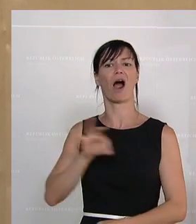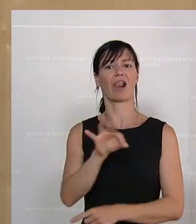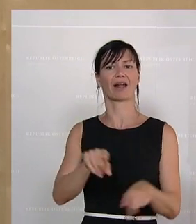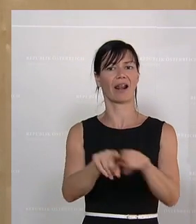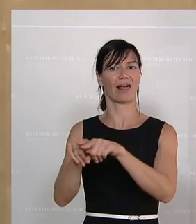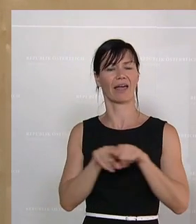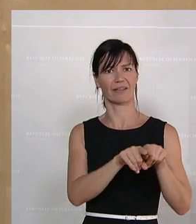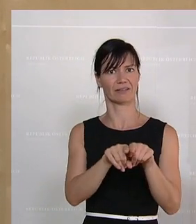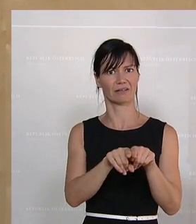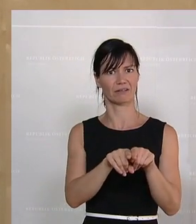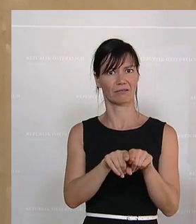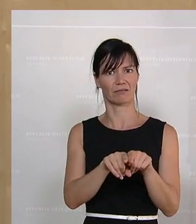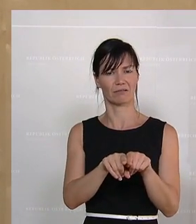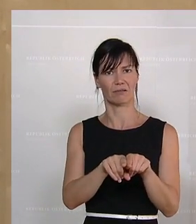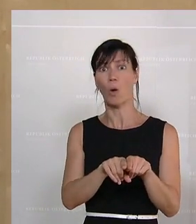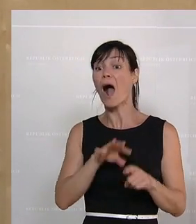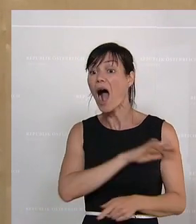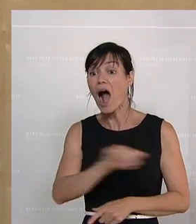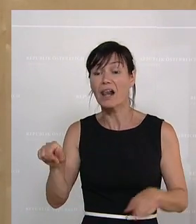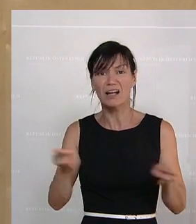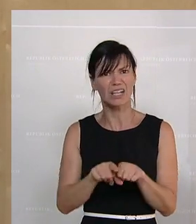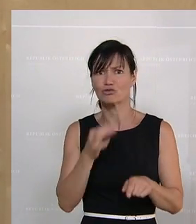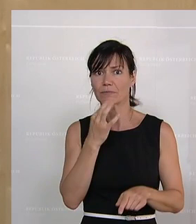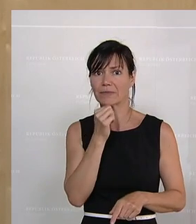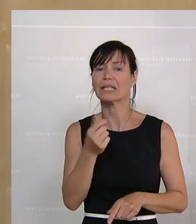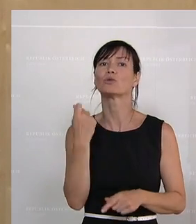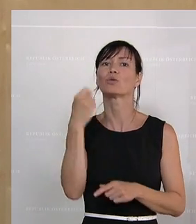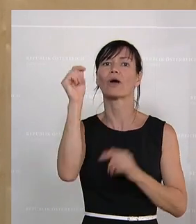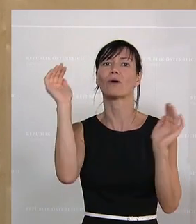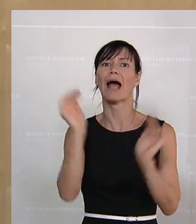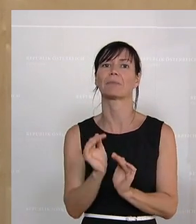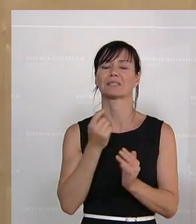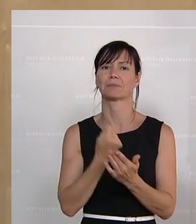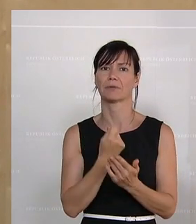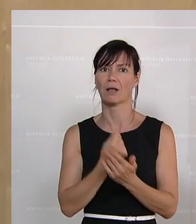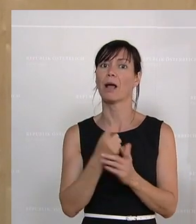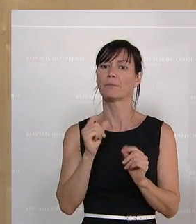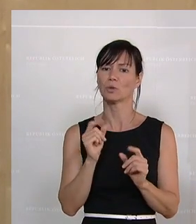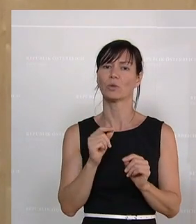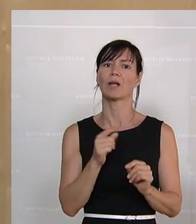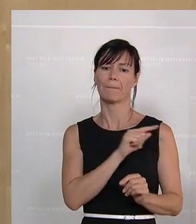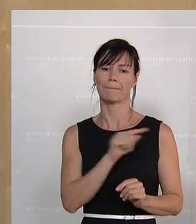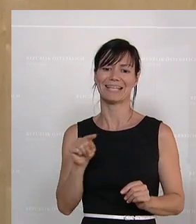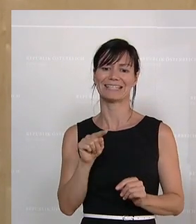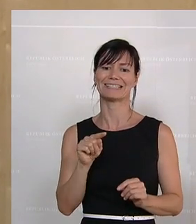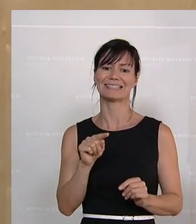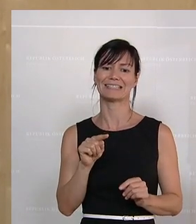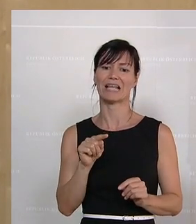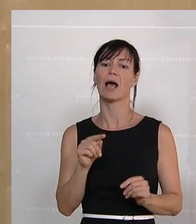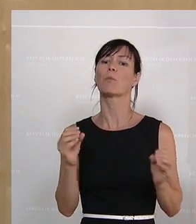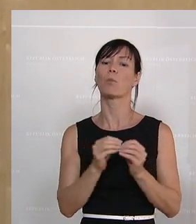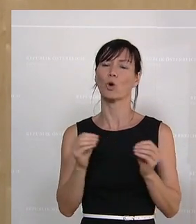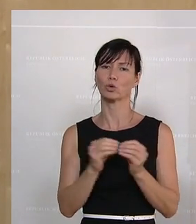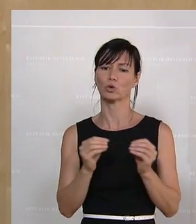dass die immer ohne kriegen ja kommission zur kammer zum tor abseits betrag der schock genau so aus dass man bis zu 1800 monatsbrutto